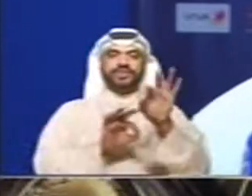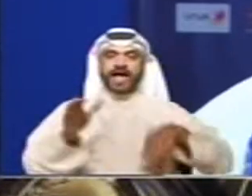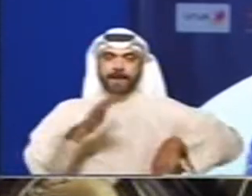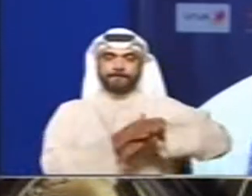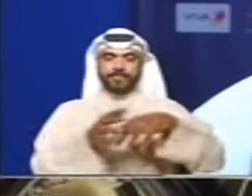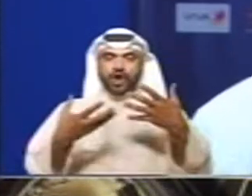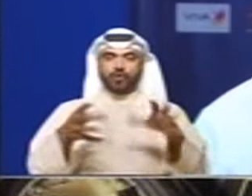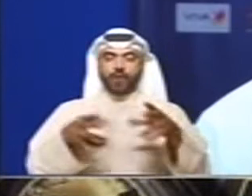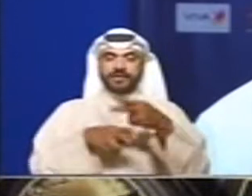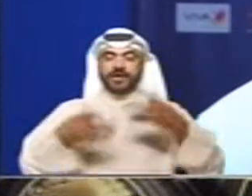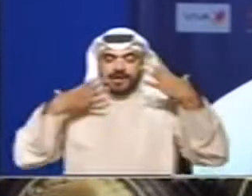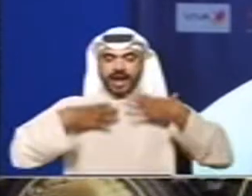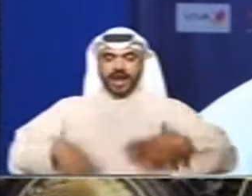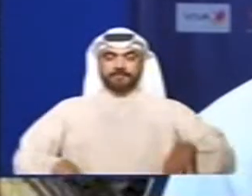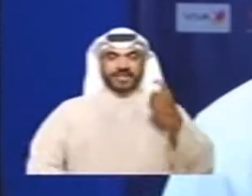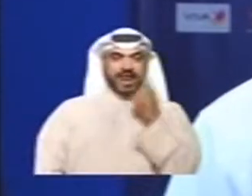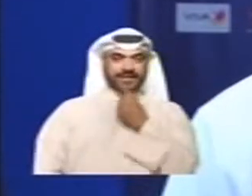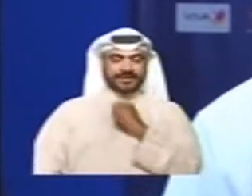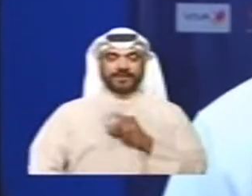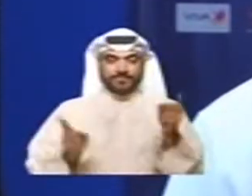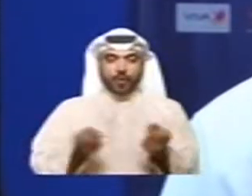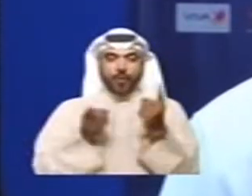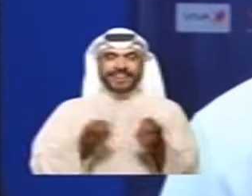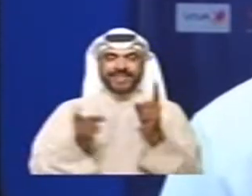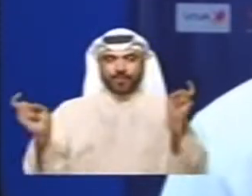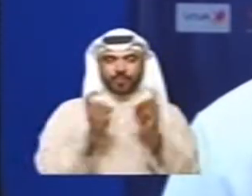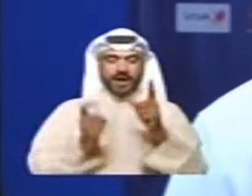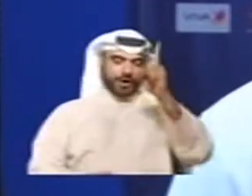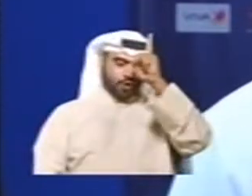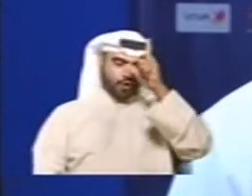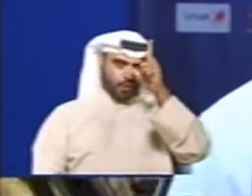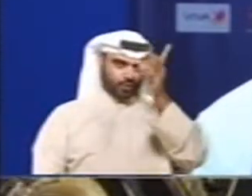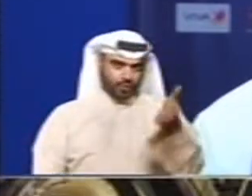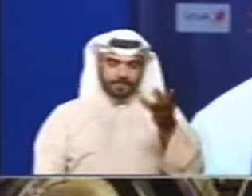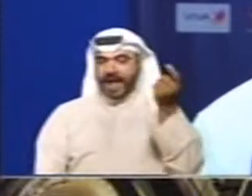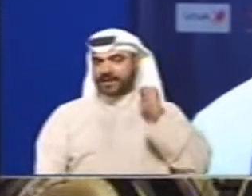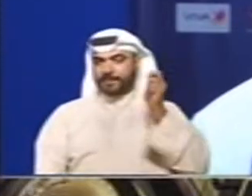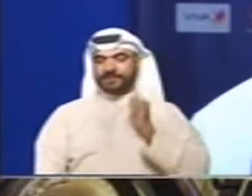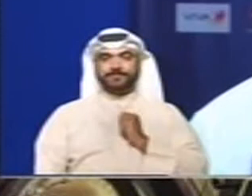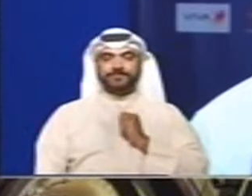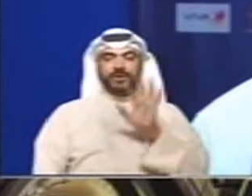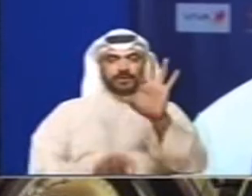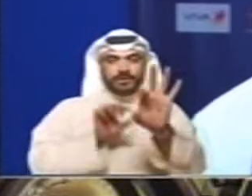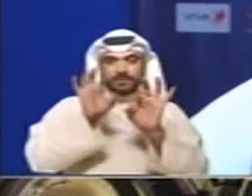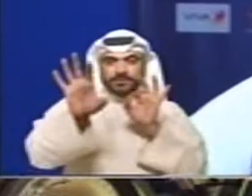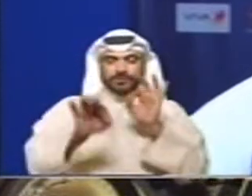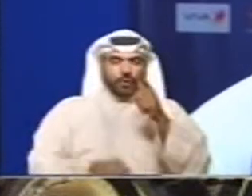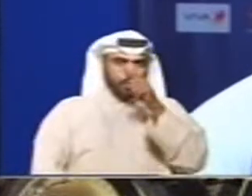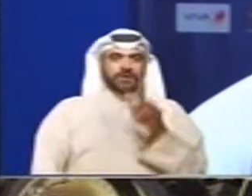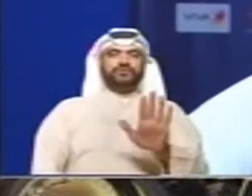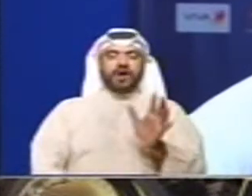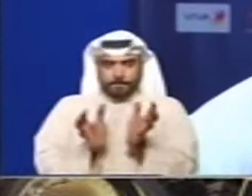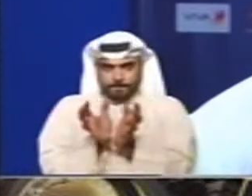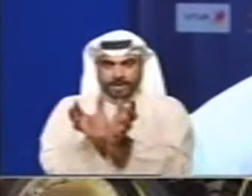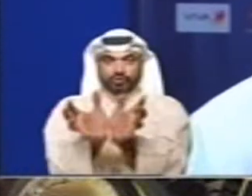تتشرف في لبس الفلينة الزرقاء خلال المباراتين الودية. هناك أسماء كثيرة، القائمة ممكن أن 23 لاعب في رأي المدرب هي الأفضل، لكن هناك مجموعة